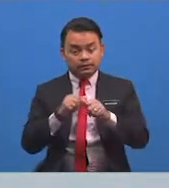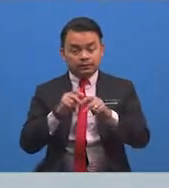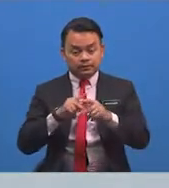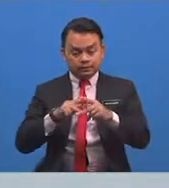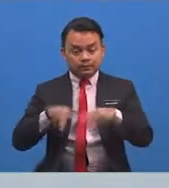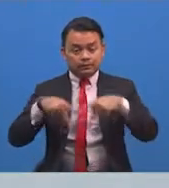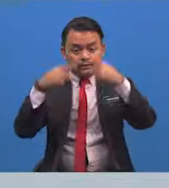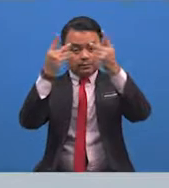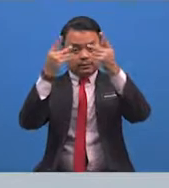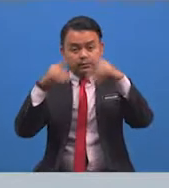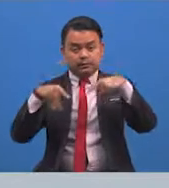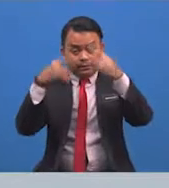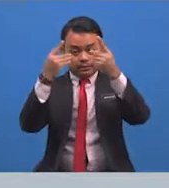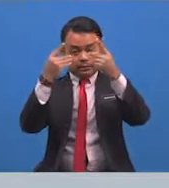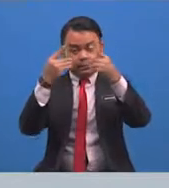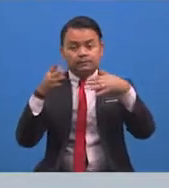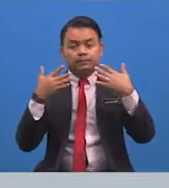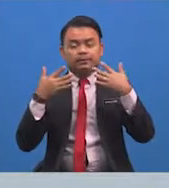Dan yang terakhir sekali,